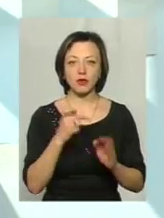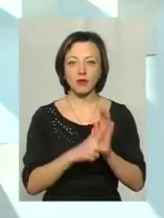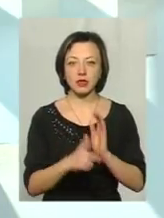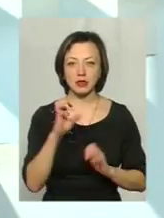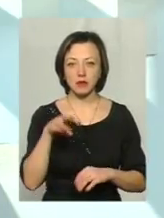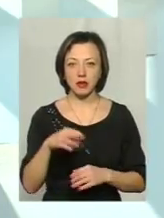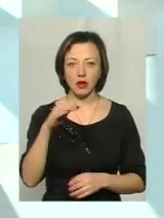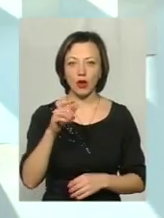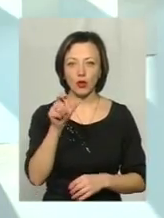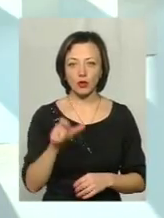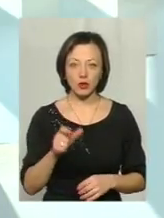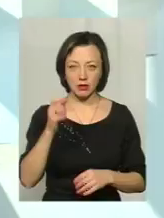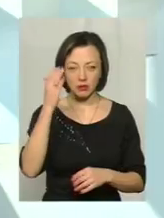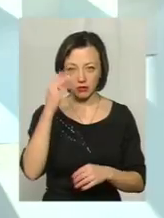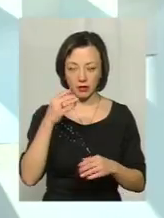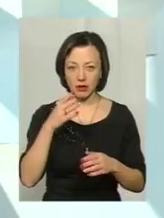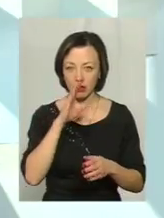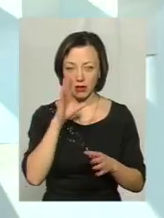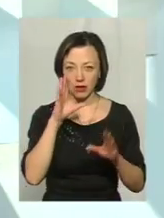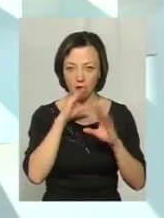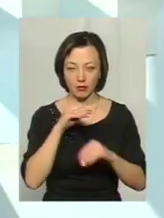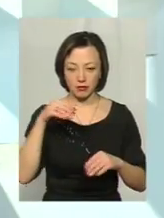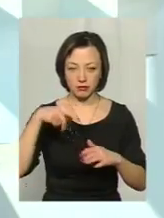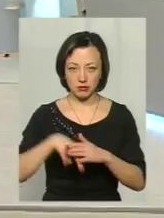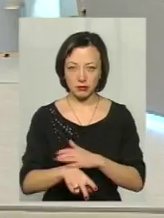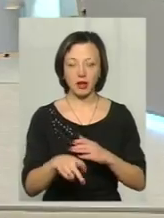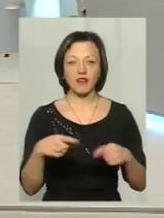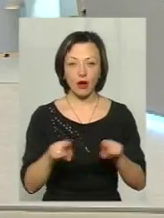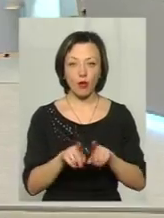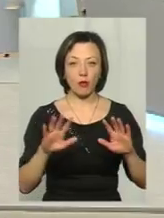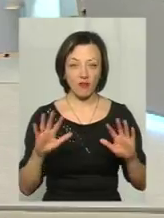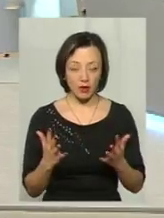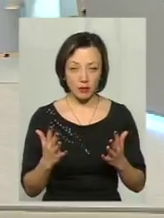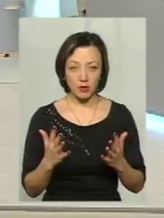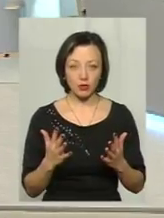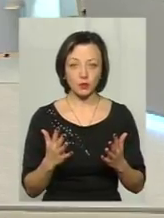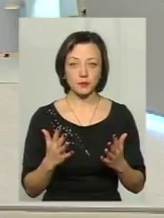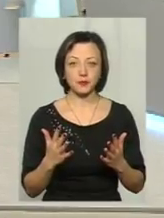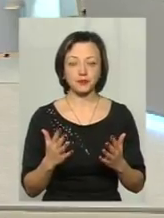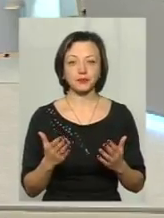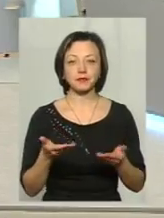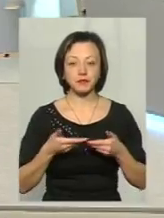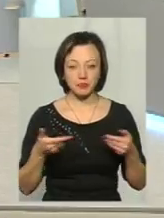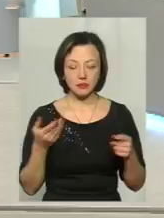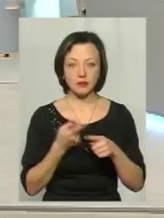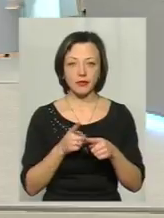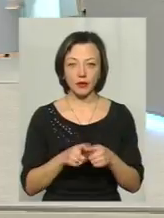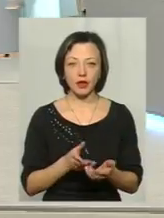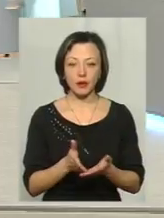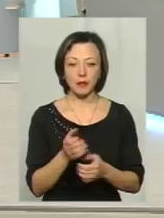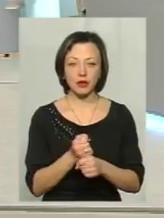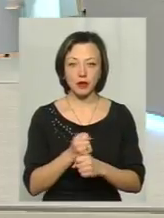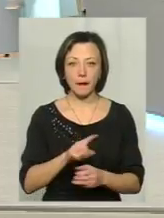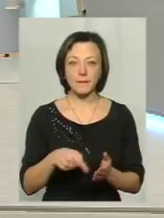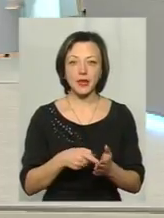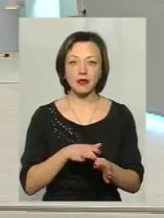2 метрів, де людина може розміститися. Таких багато. То в такому випадку, значить, і ми по цьому напрямку працюємо, і в